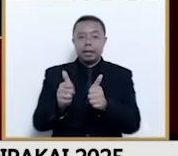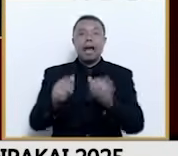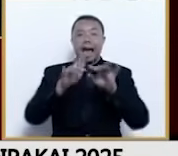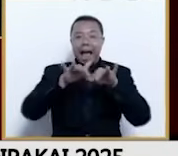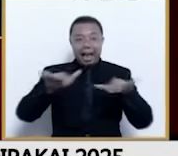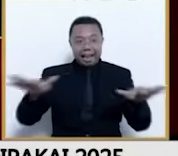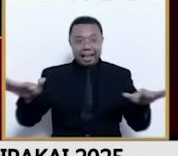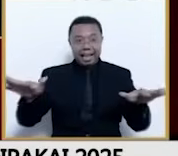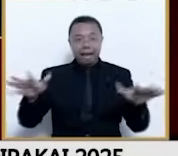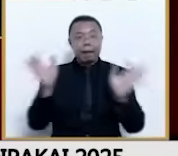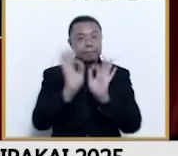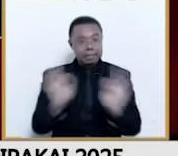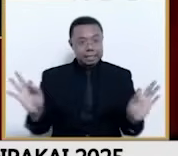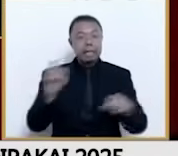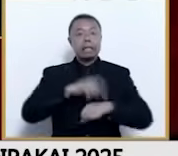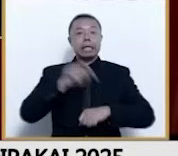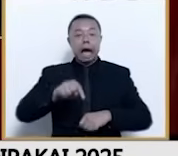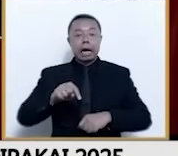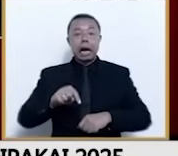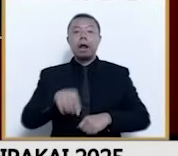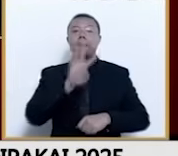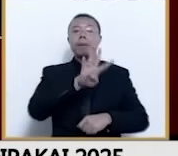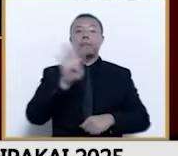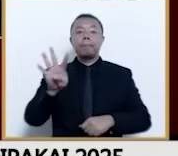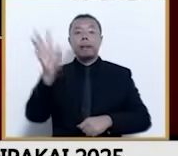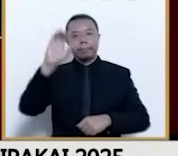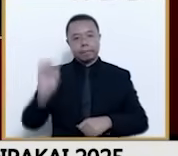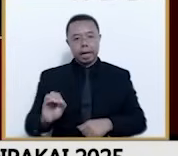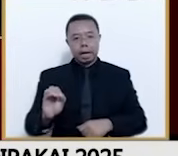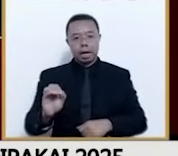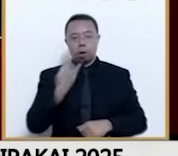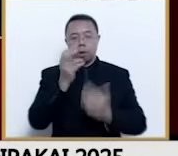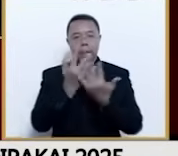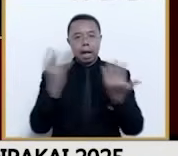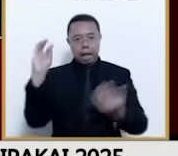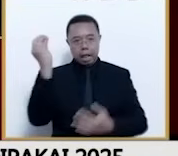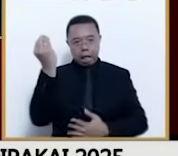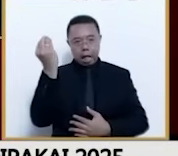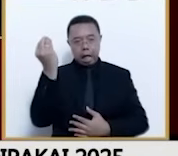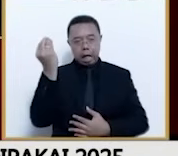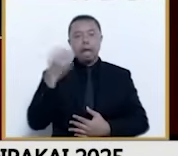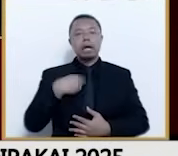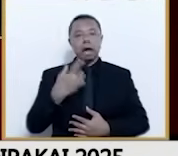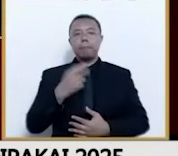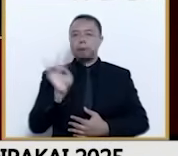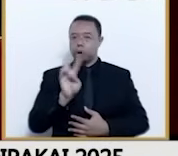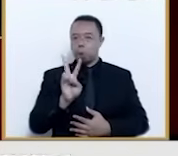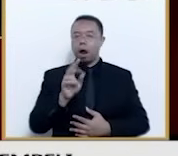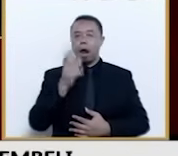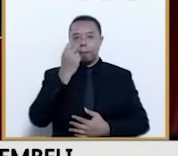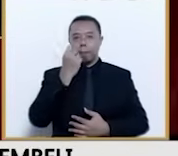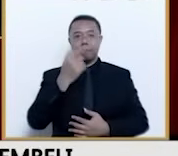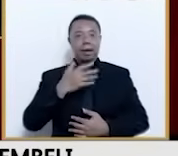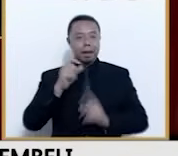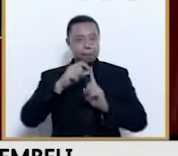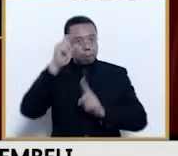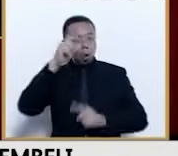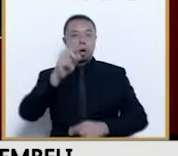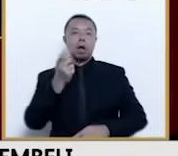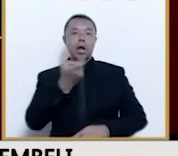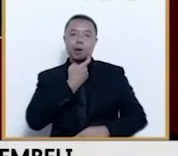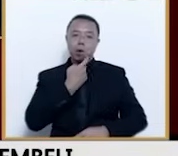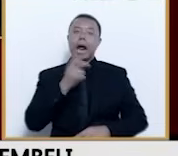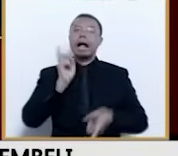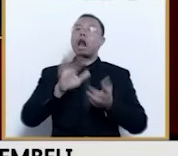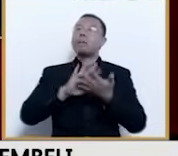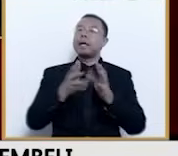Air bersih sekarang ini hanya 44% untuk warga Jakarta. Kami berdua, saya dan Bang Dul, kalau menjadi gubernur dan